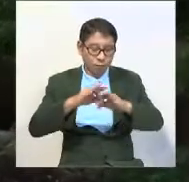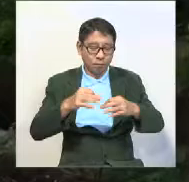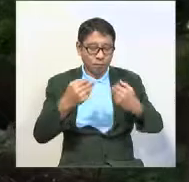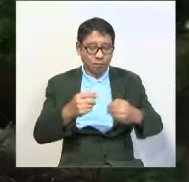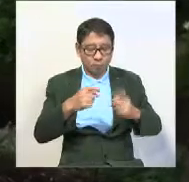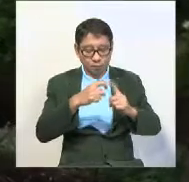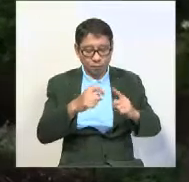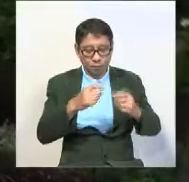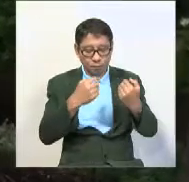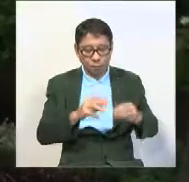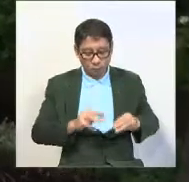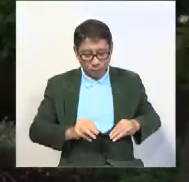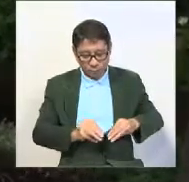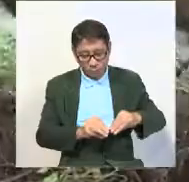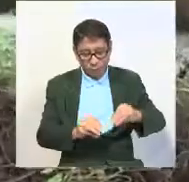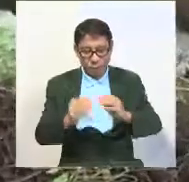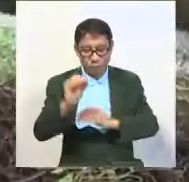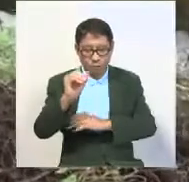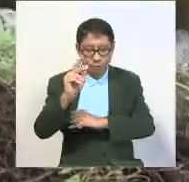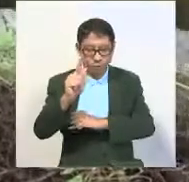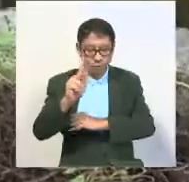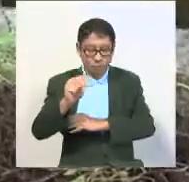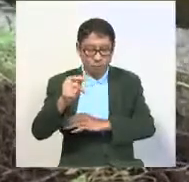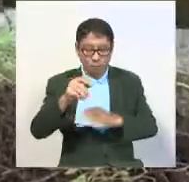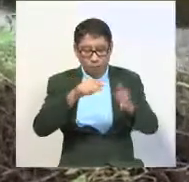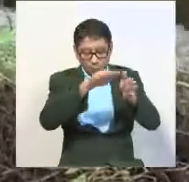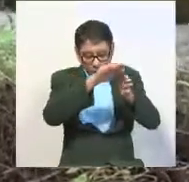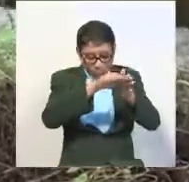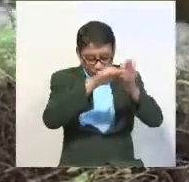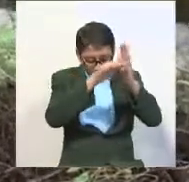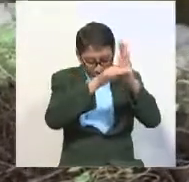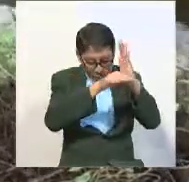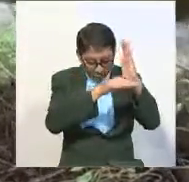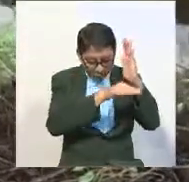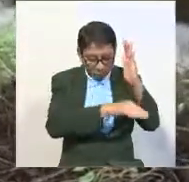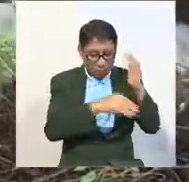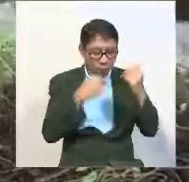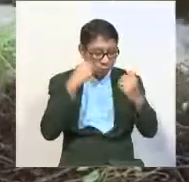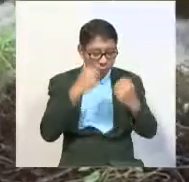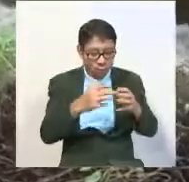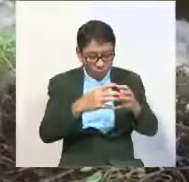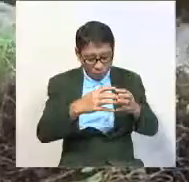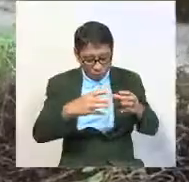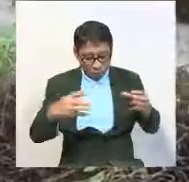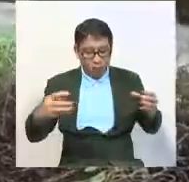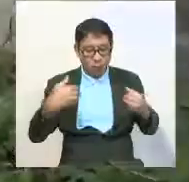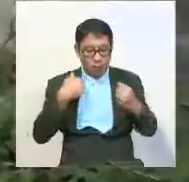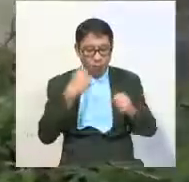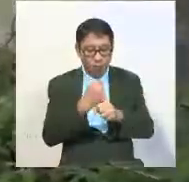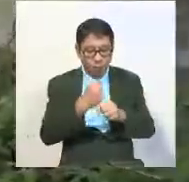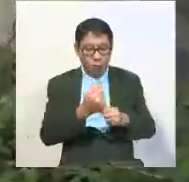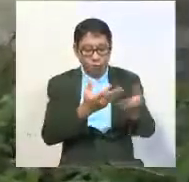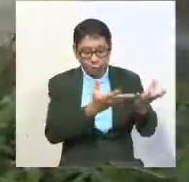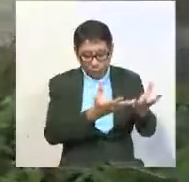น้ำจากตัวเมืองลงแม่น้ำโขงเพื่อเป็นการพร่องน้ำในลำรางระบายน้ำและตามท่อระบายน้ำให้สาม